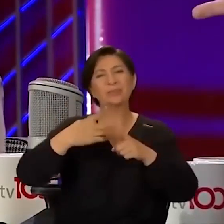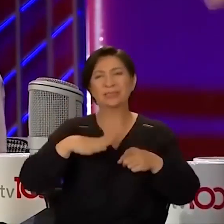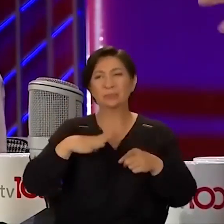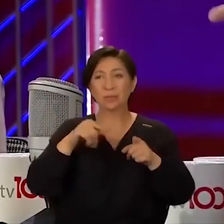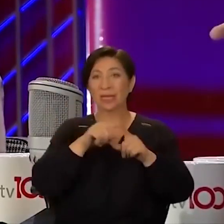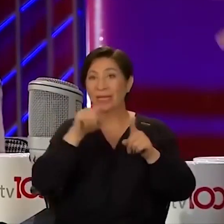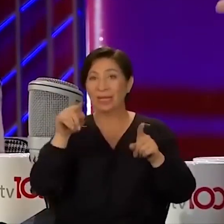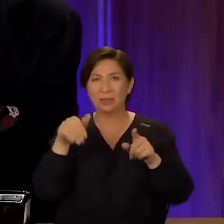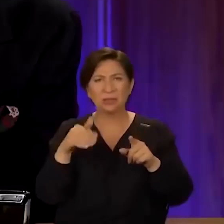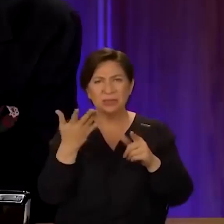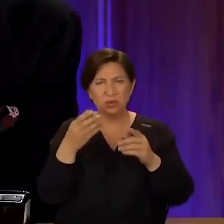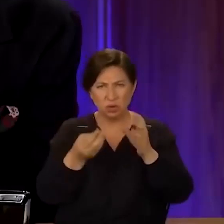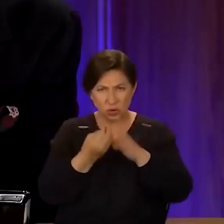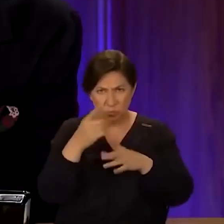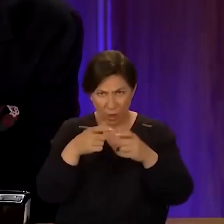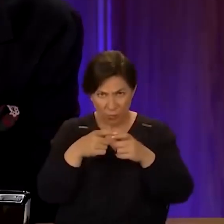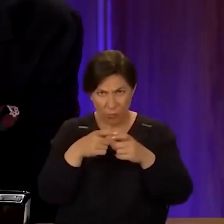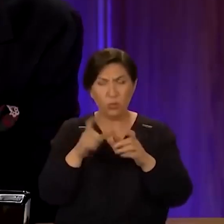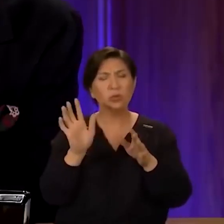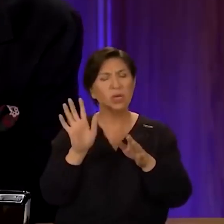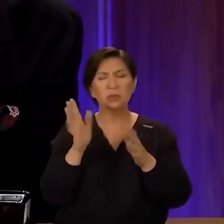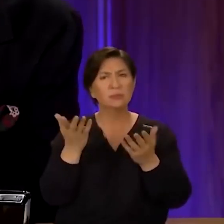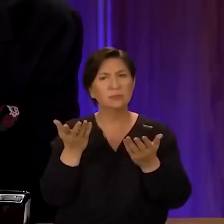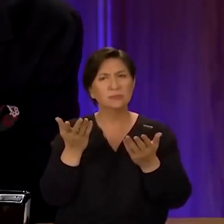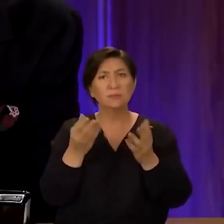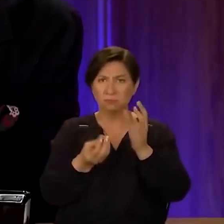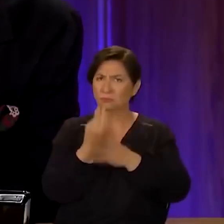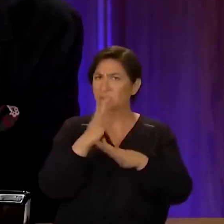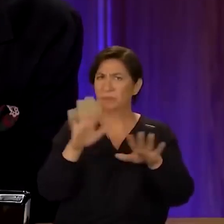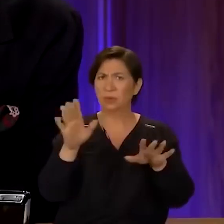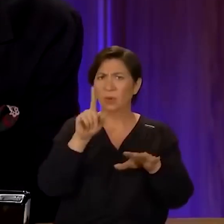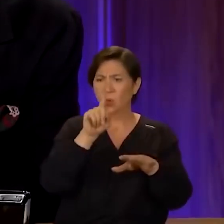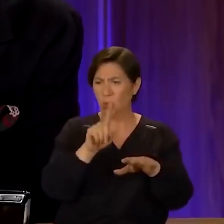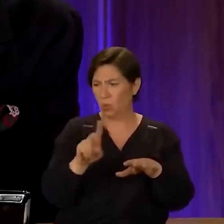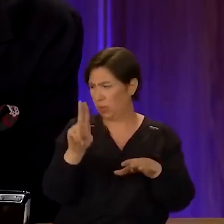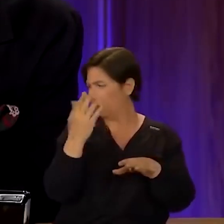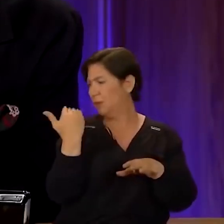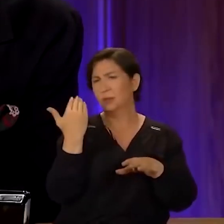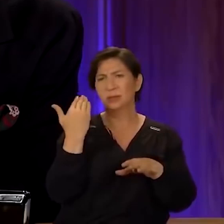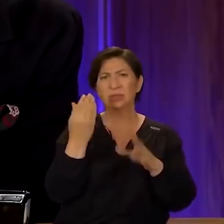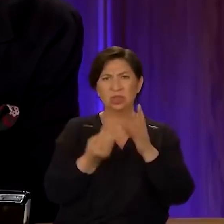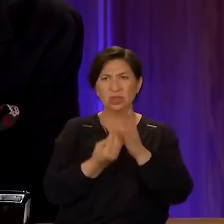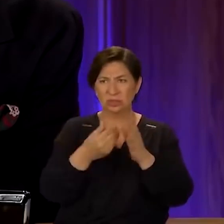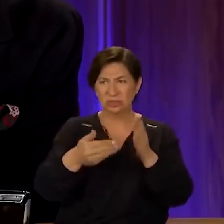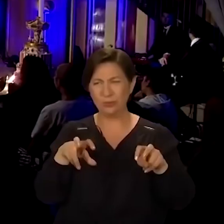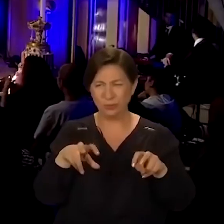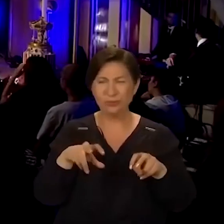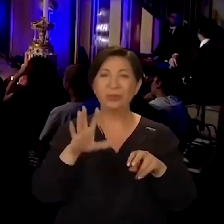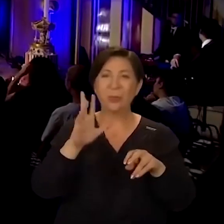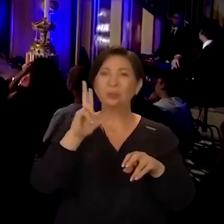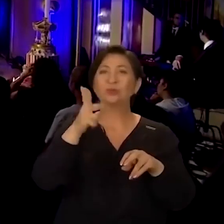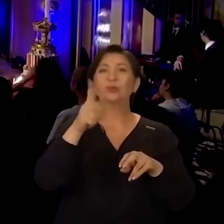buraya kadar yatıra çıkıyorum nasıl gidiyor bu çıktı 17'sinde çıkan 17'sinde çıkıyor